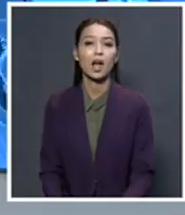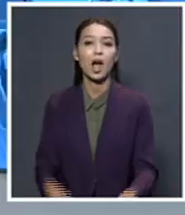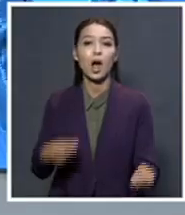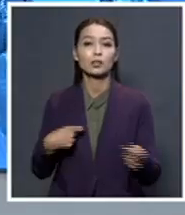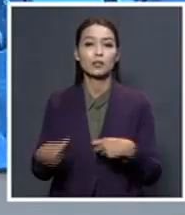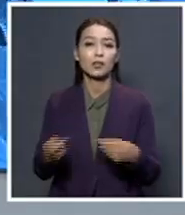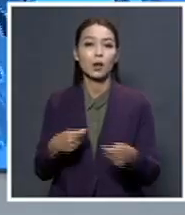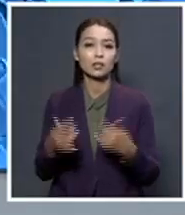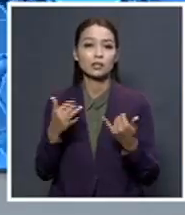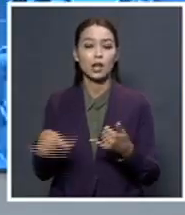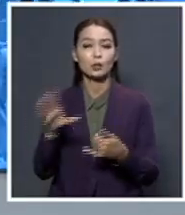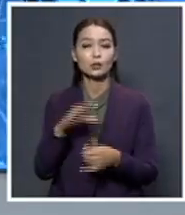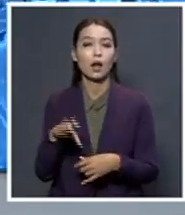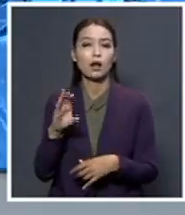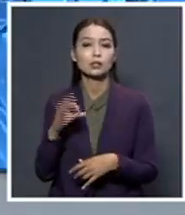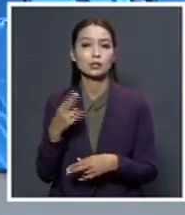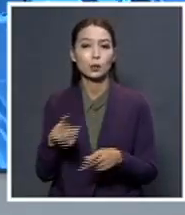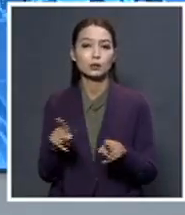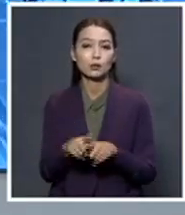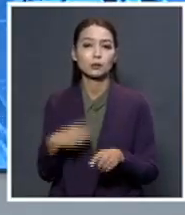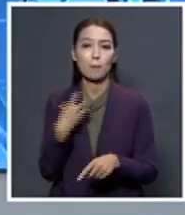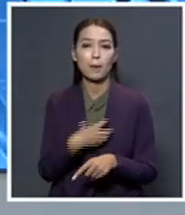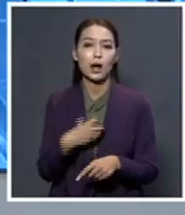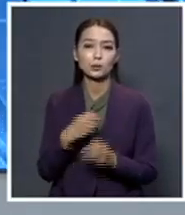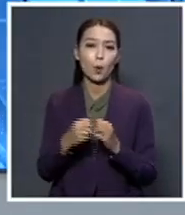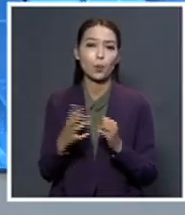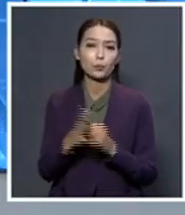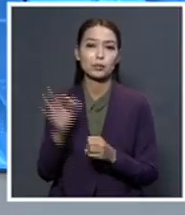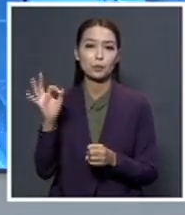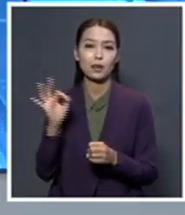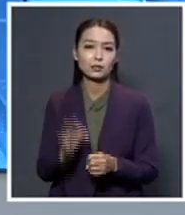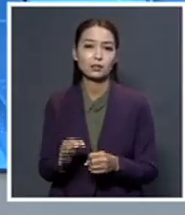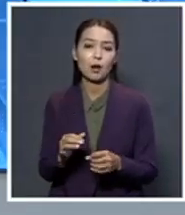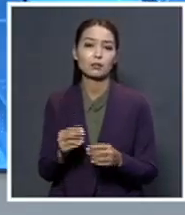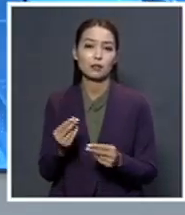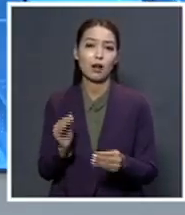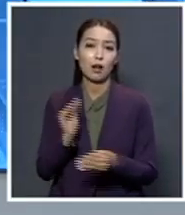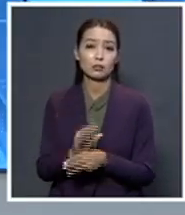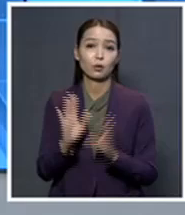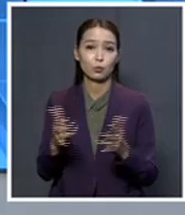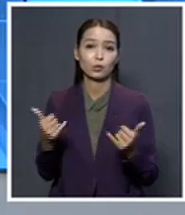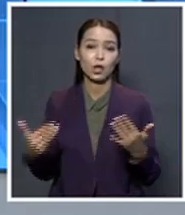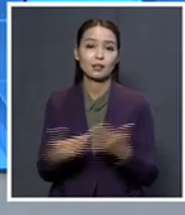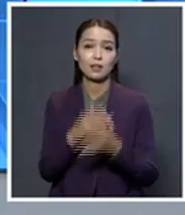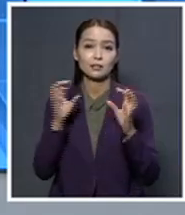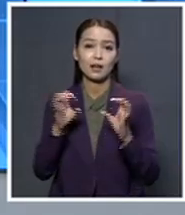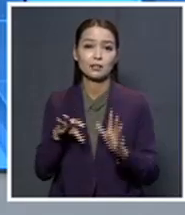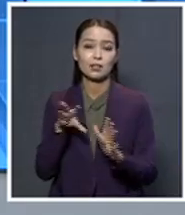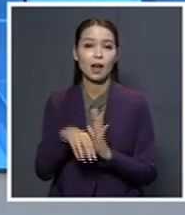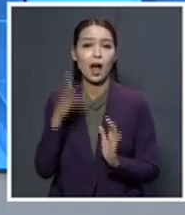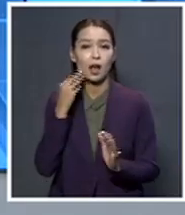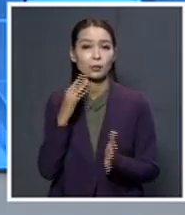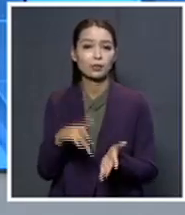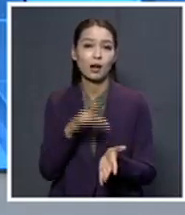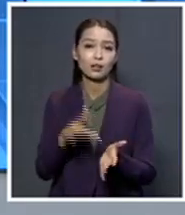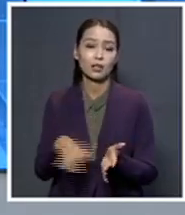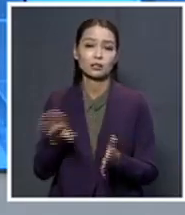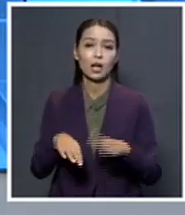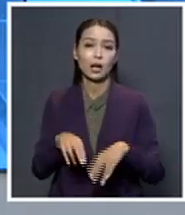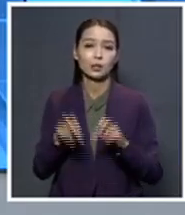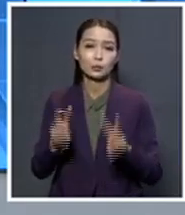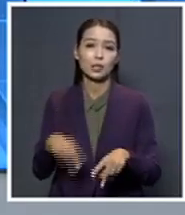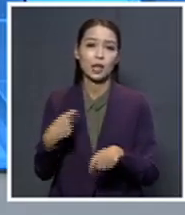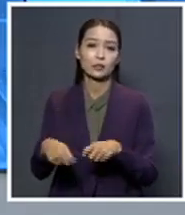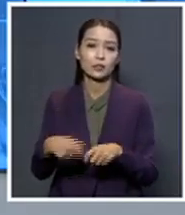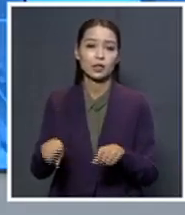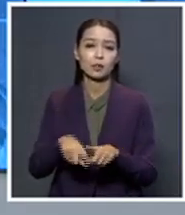Саудагерлер енді әлеуметтік маңызы бар тауарларға 15%-дан артық баға қоса алмай. Жаңа заң жөнінде Алматы қалалық кәсіпкерлік және